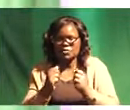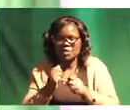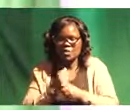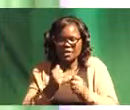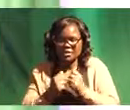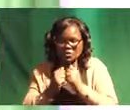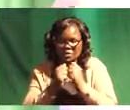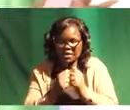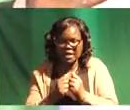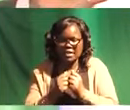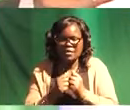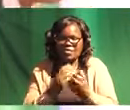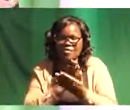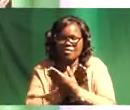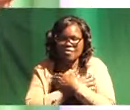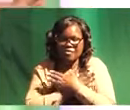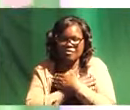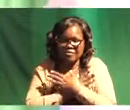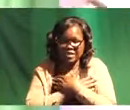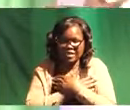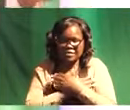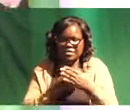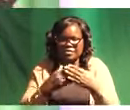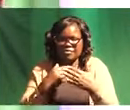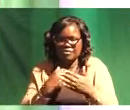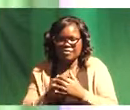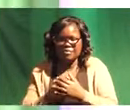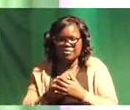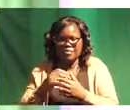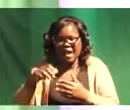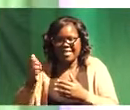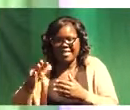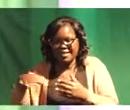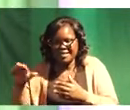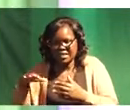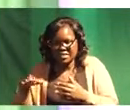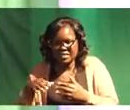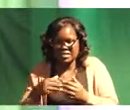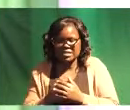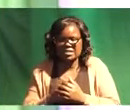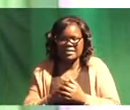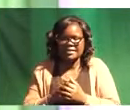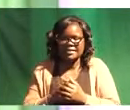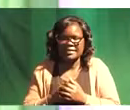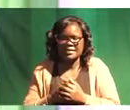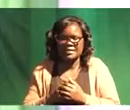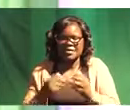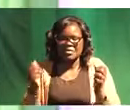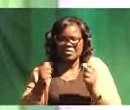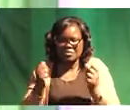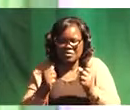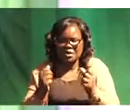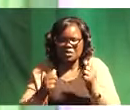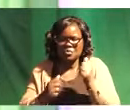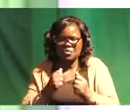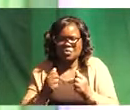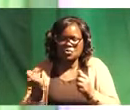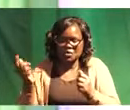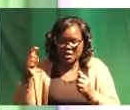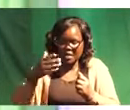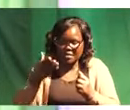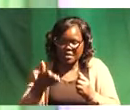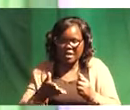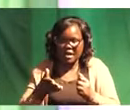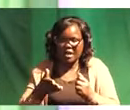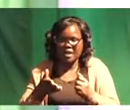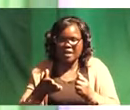tunashirikiana na marafiki wetu wa kutoka sehemu zingine. Milk coolers ambazo zitafika hapa